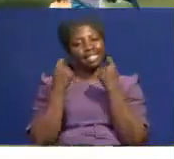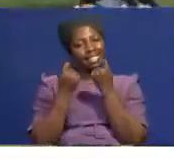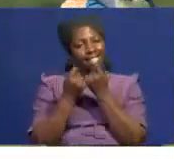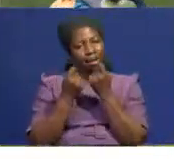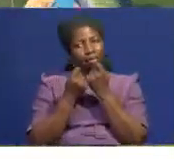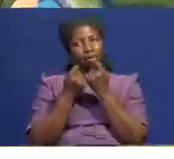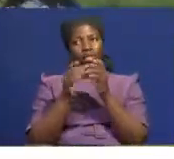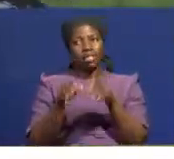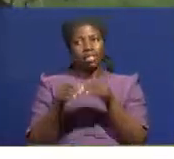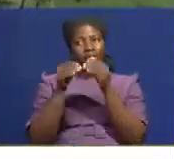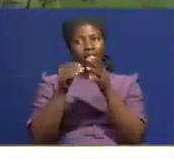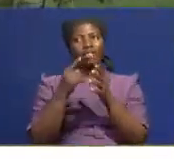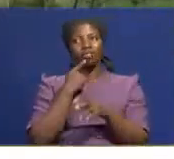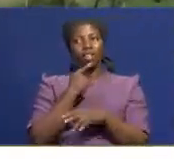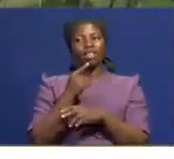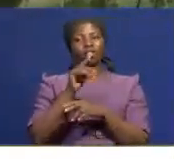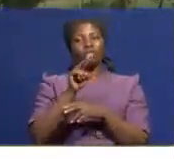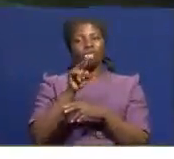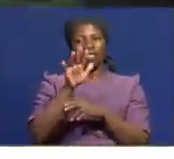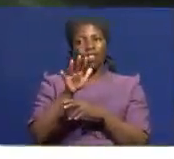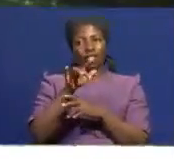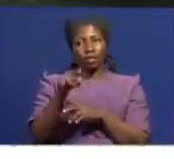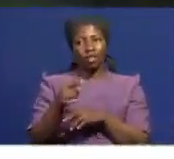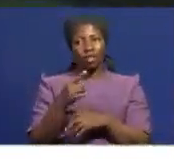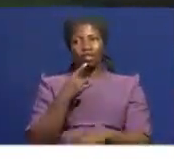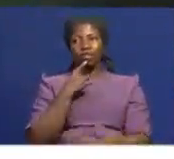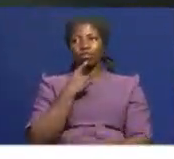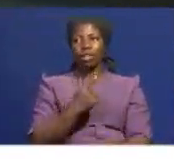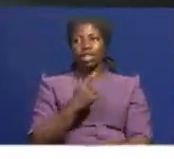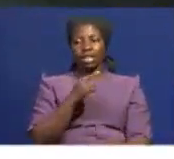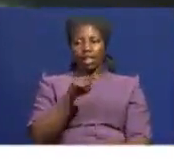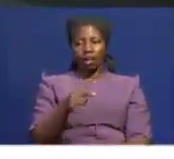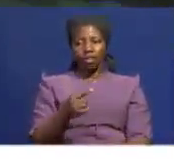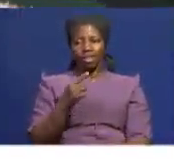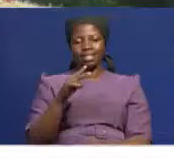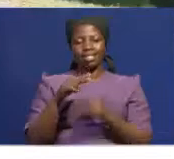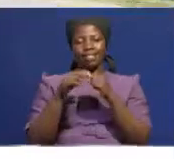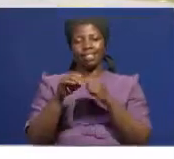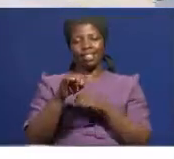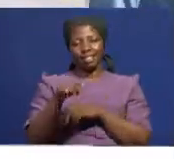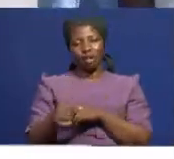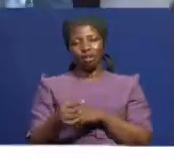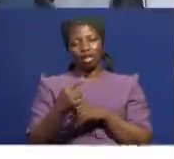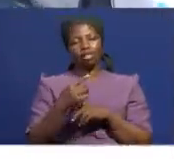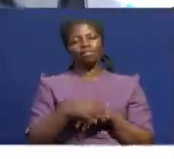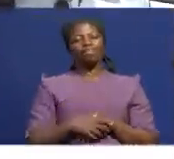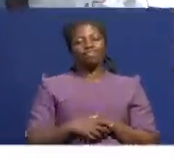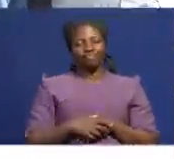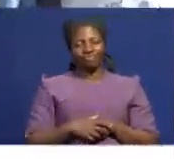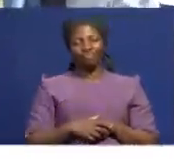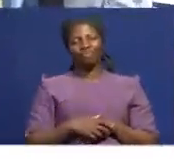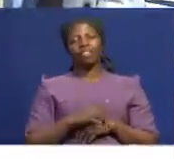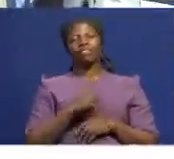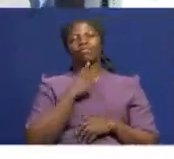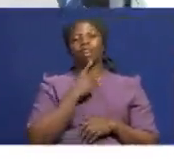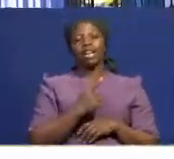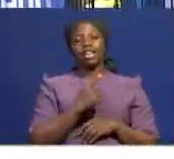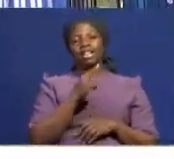zikipokea shilingi 125,000, 1,100 na 70,000 mtawalia. Jumla ya waendeshaji baiskeli